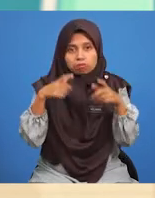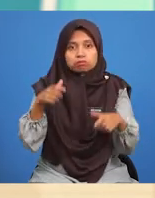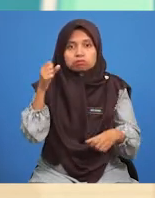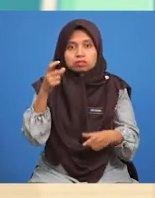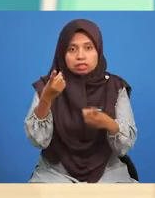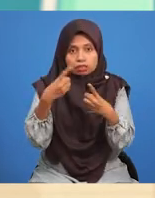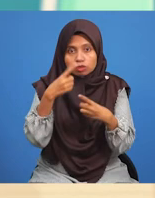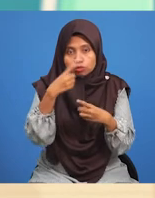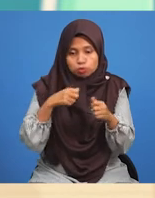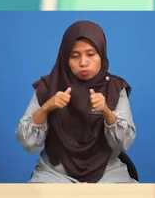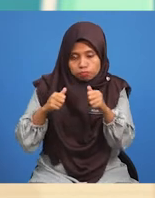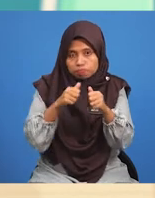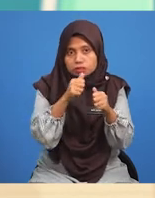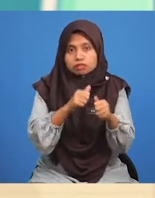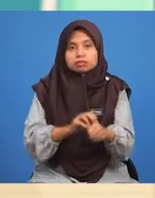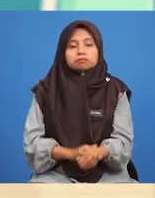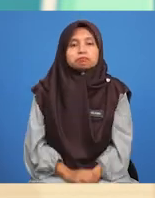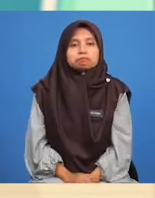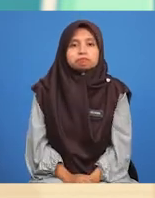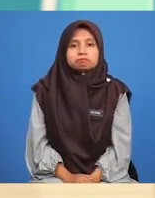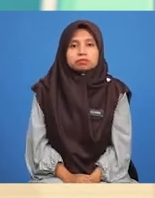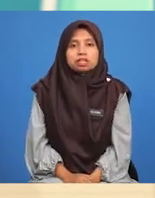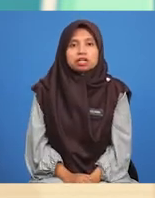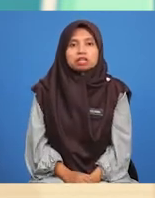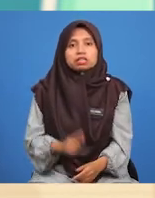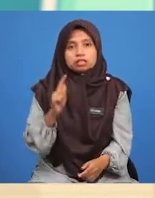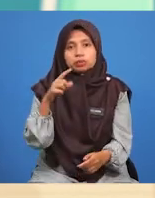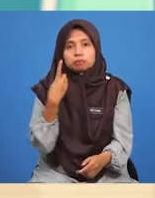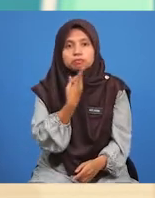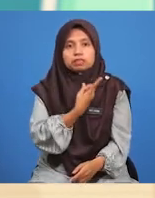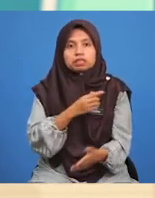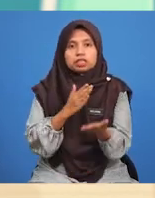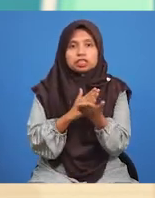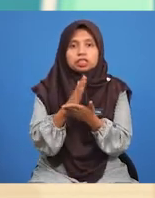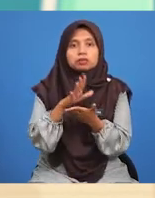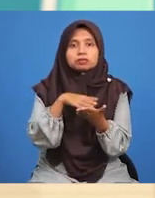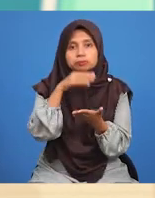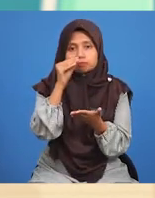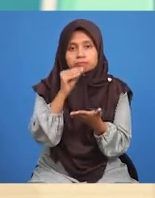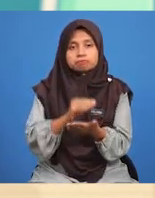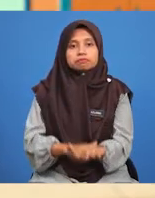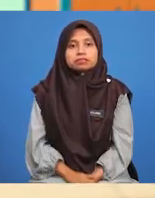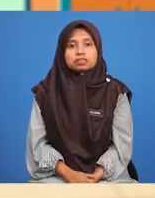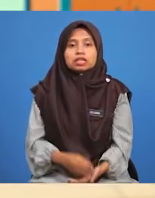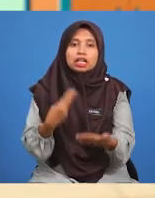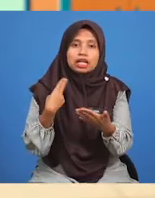Jika ingin bertambah pintar, tentu kita terus belajar.